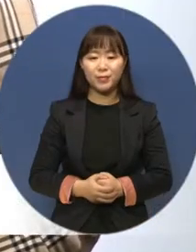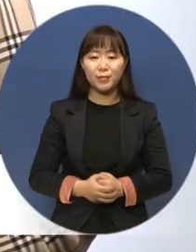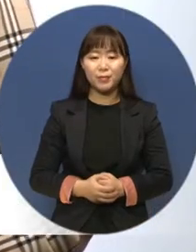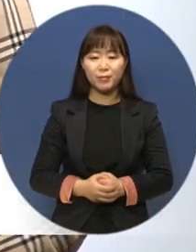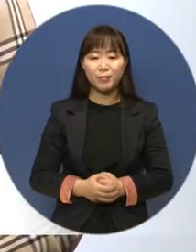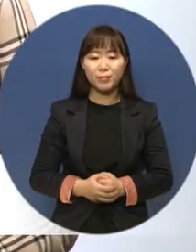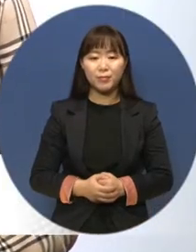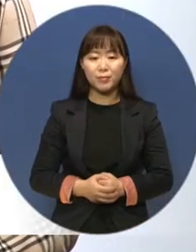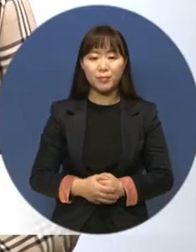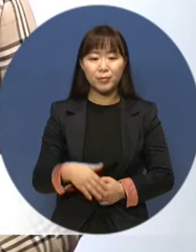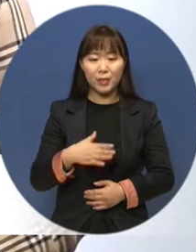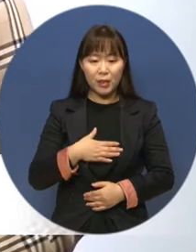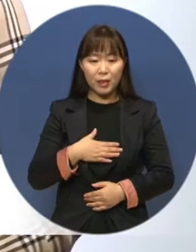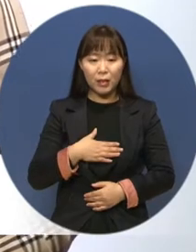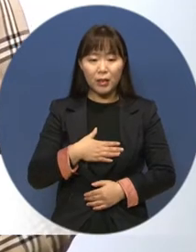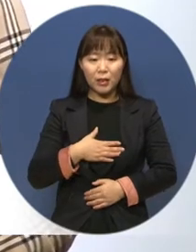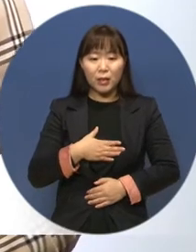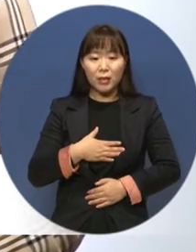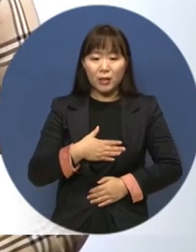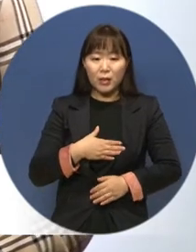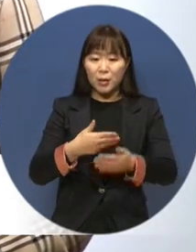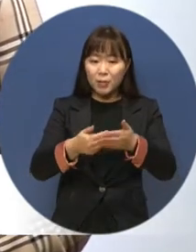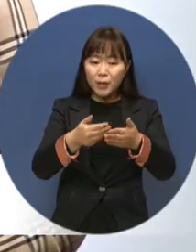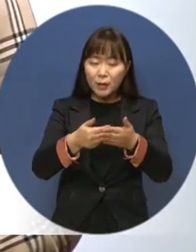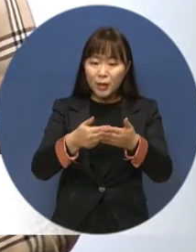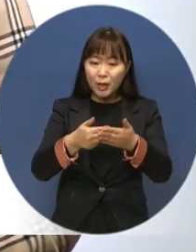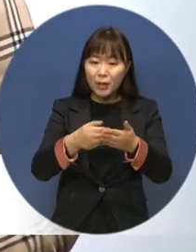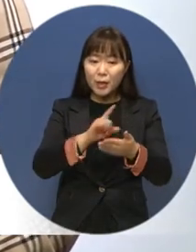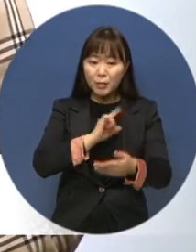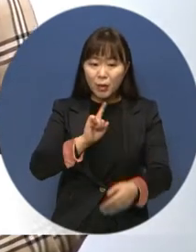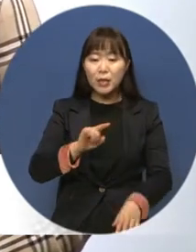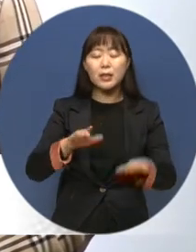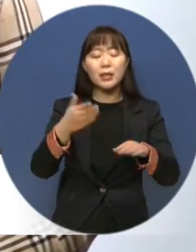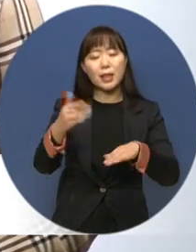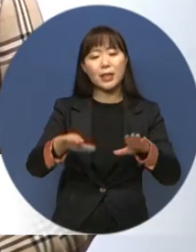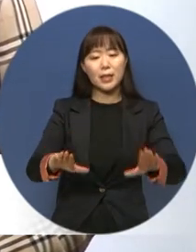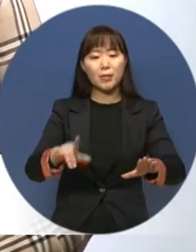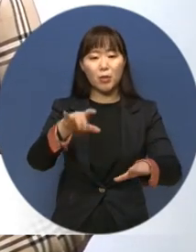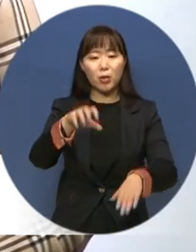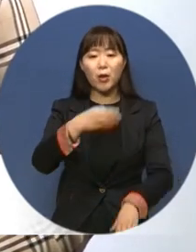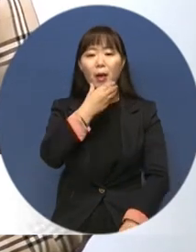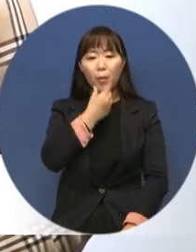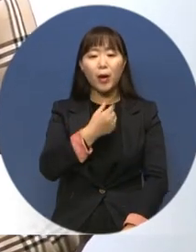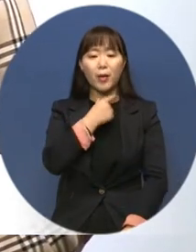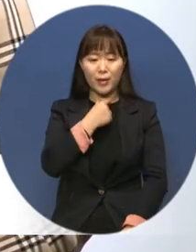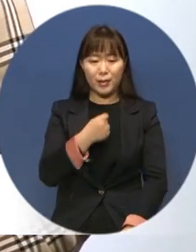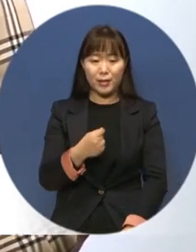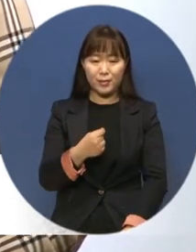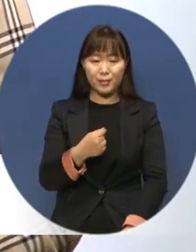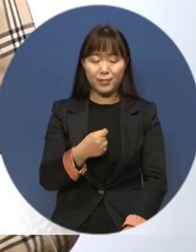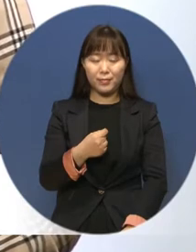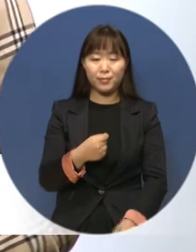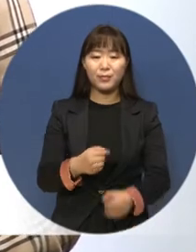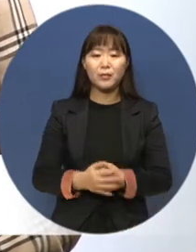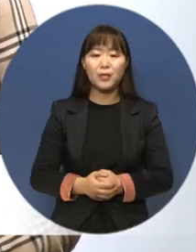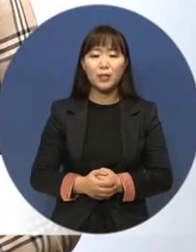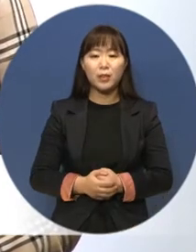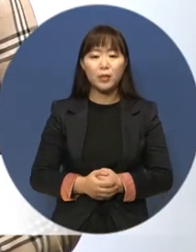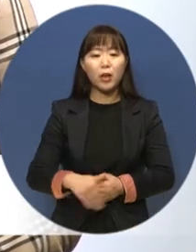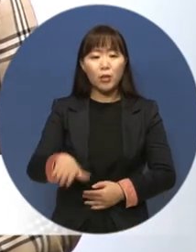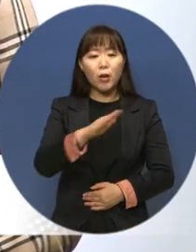제 전시회의 제목이 그대 지금 여기서 행복하길입니다. 그